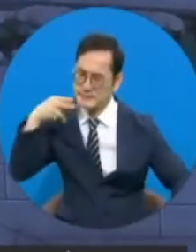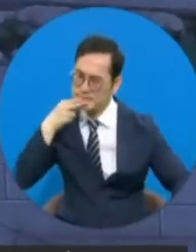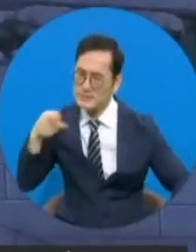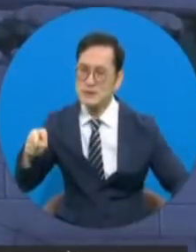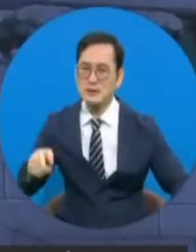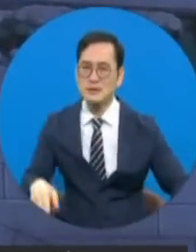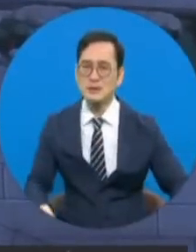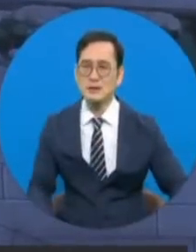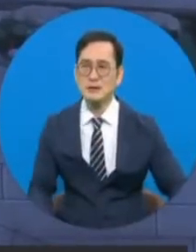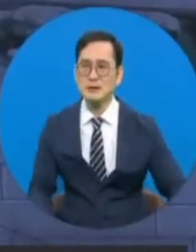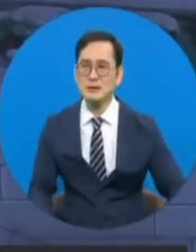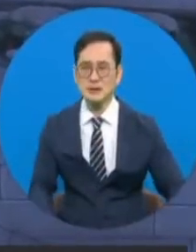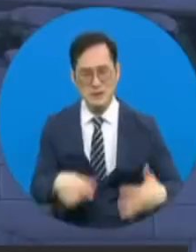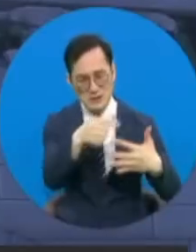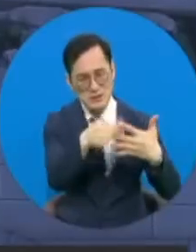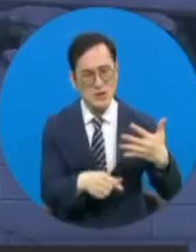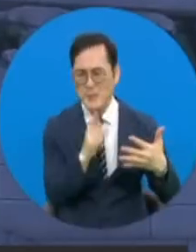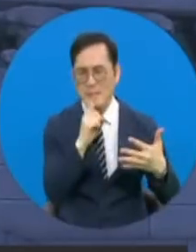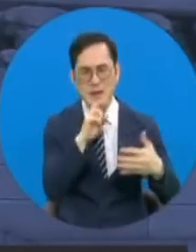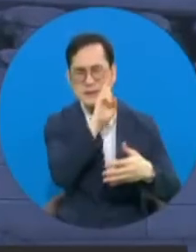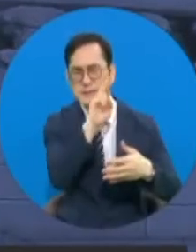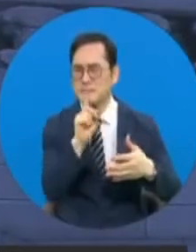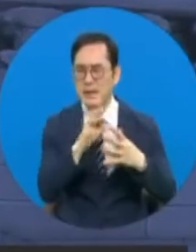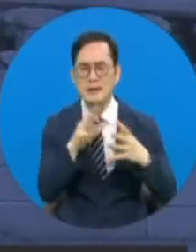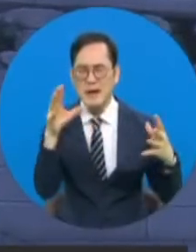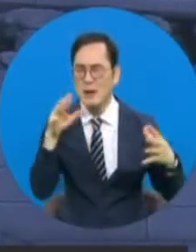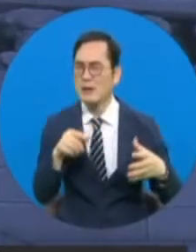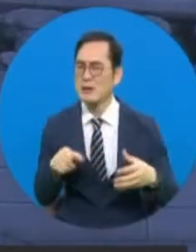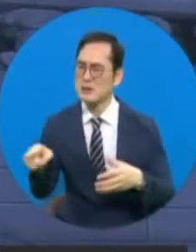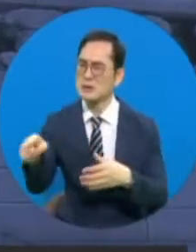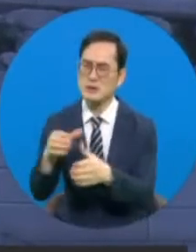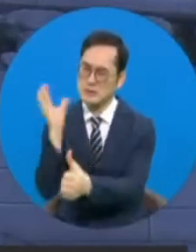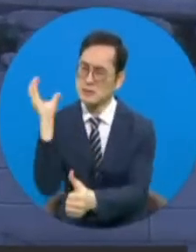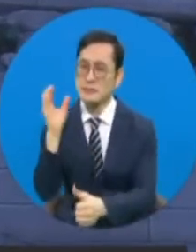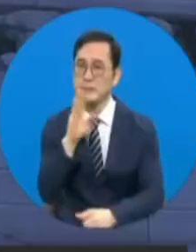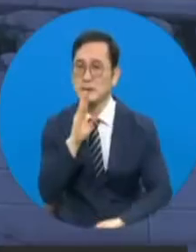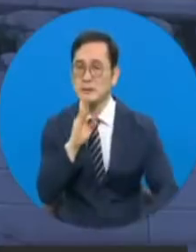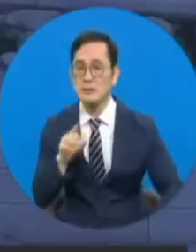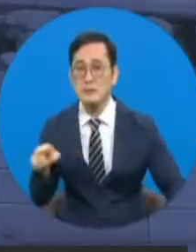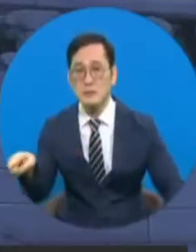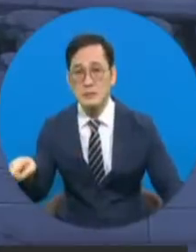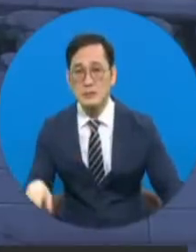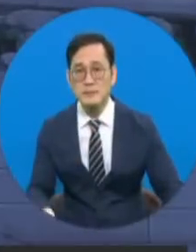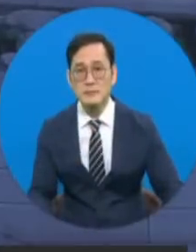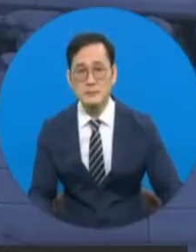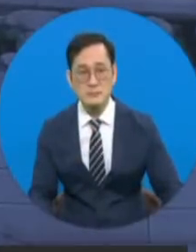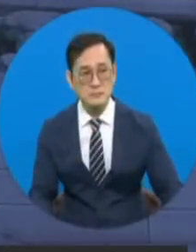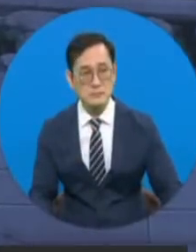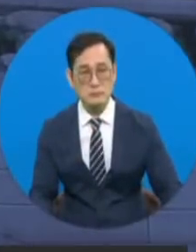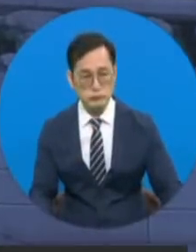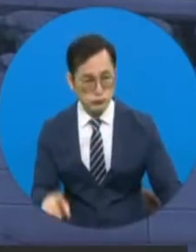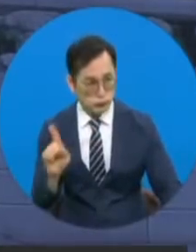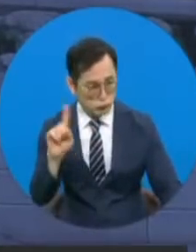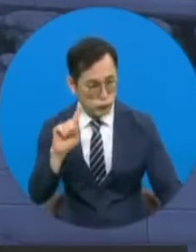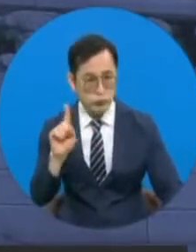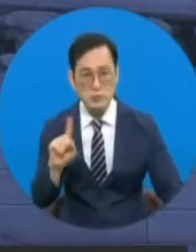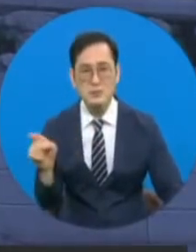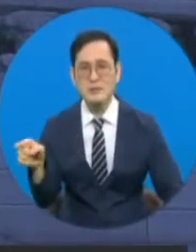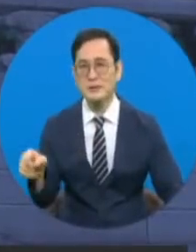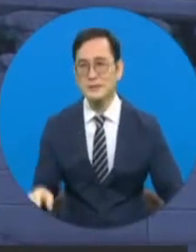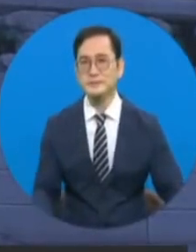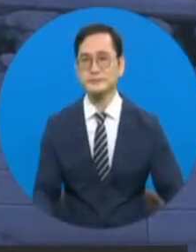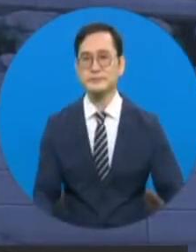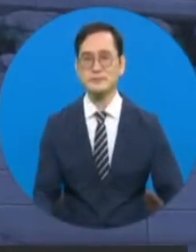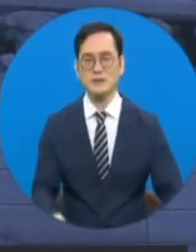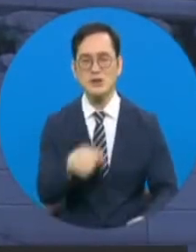다소 좀 애매한 부분이 있어서 질문들이 있는데 정작 그 점수 조작과 관련된 상황을 보고